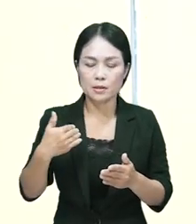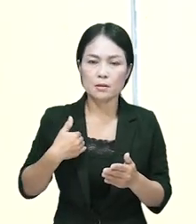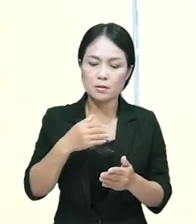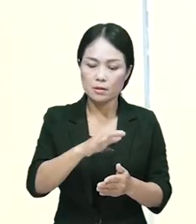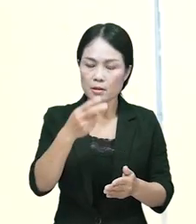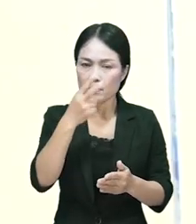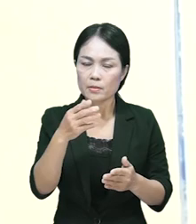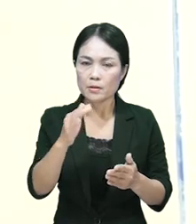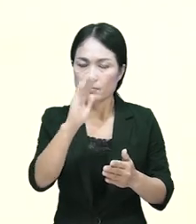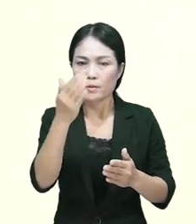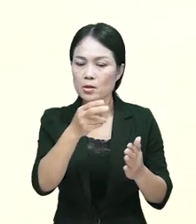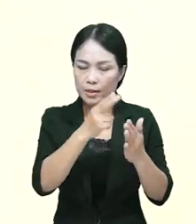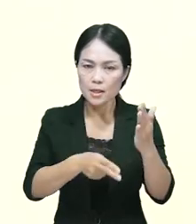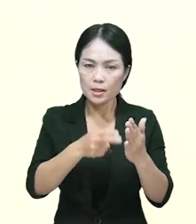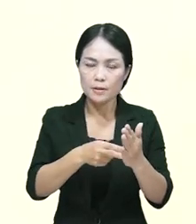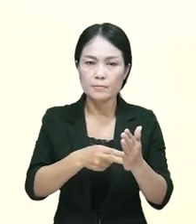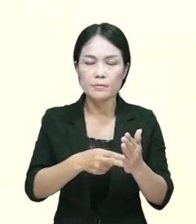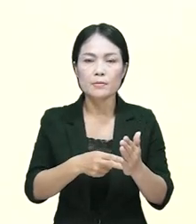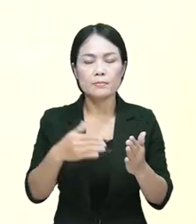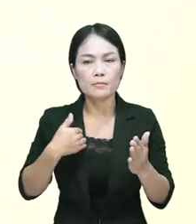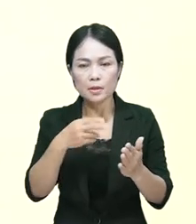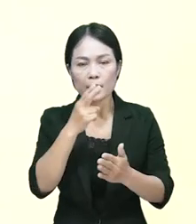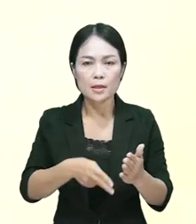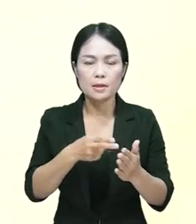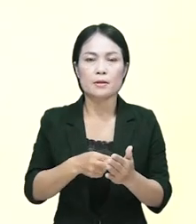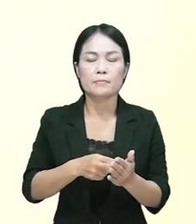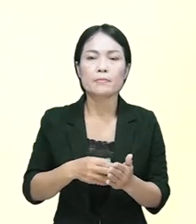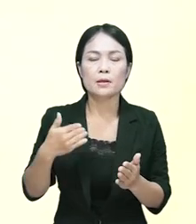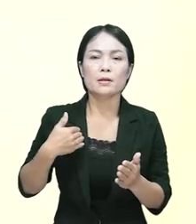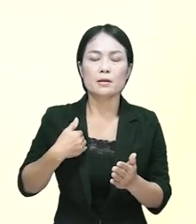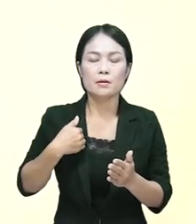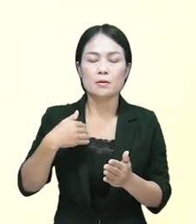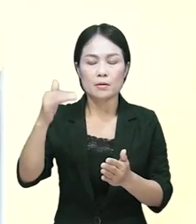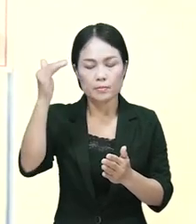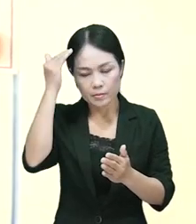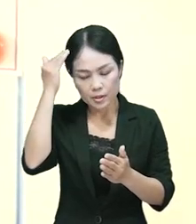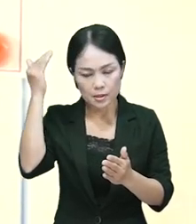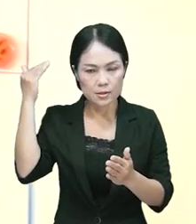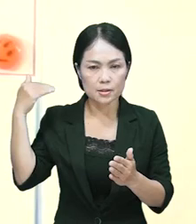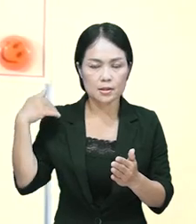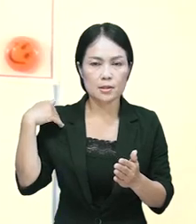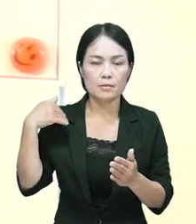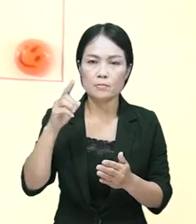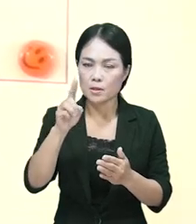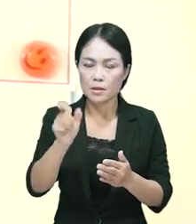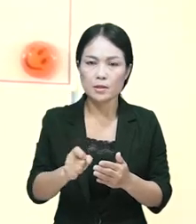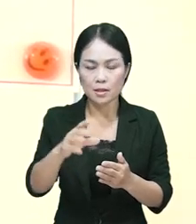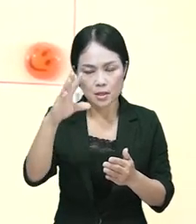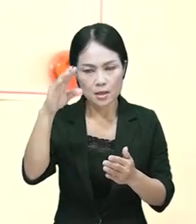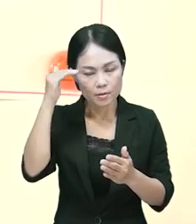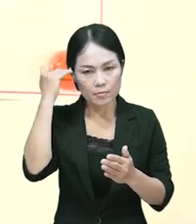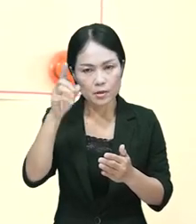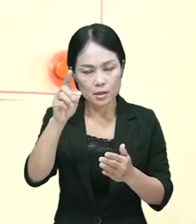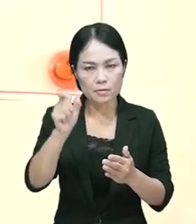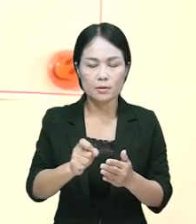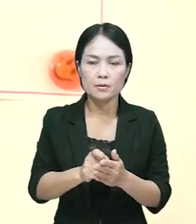ខ្លះកូនឃើញមានរូបអីខ្លះ ចារូបភាពនេះកូនឃើញមានអីខ្លះ កូនឃើញមានស្ត្រីម្នាក់ណាកូនណាចាហើយកូនឃើញមានបុរសម្នាក់